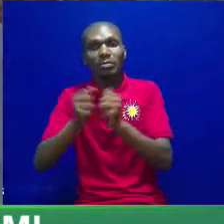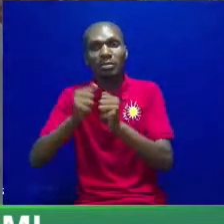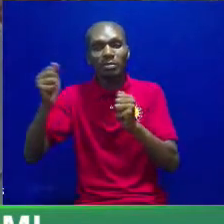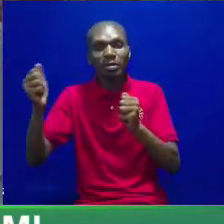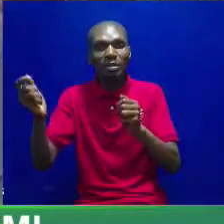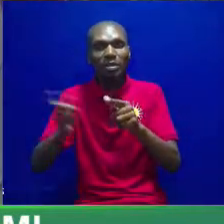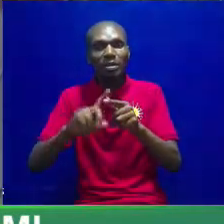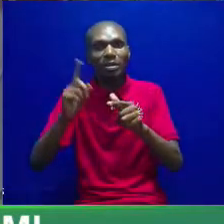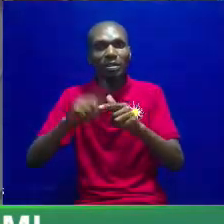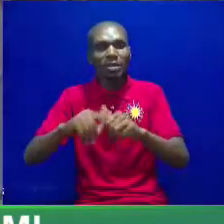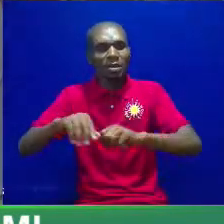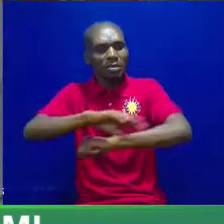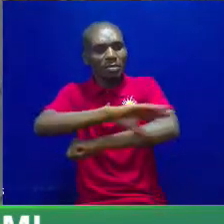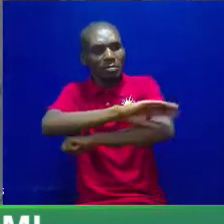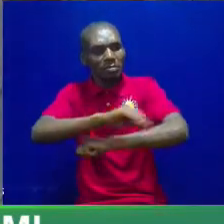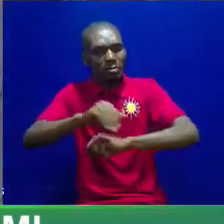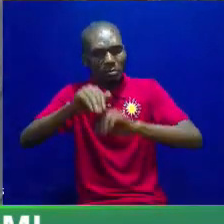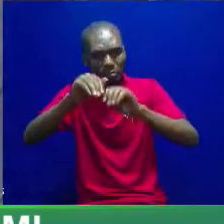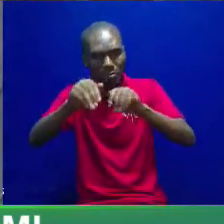2015 Grand Grabbers walikuja